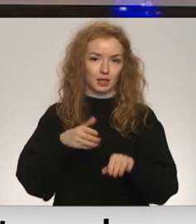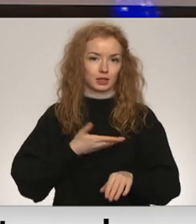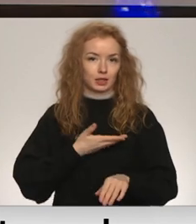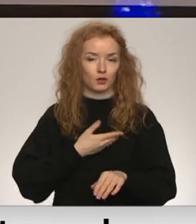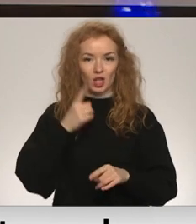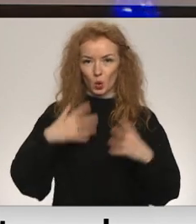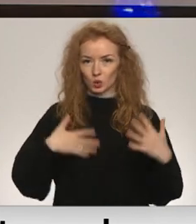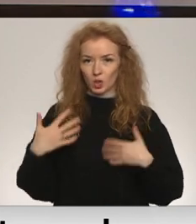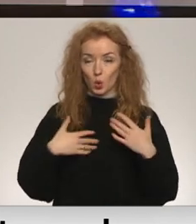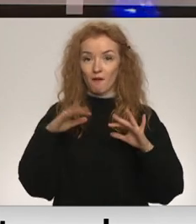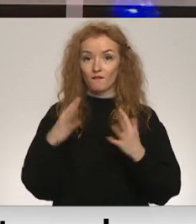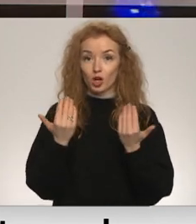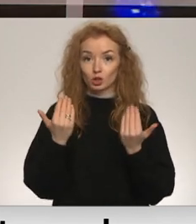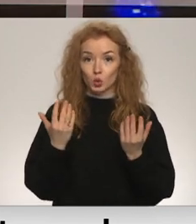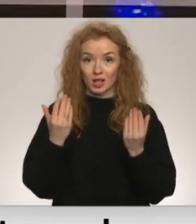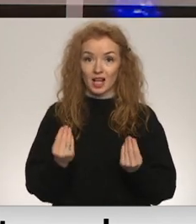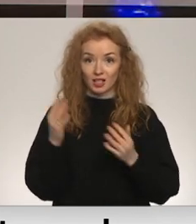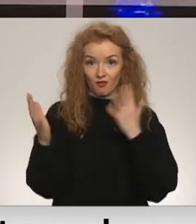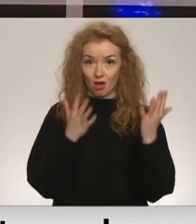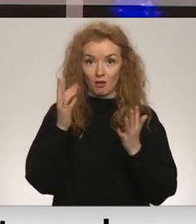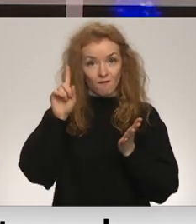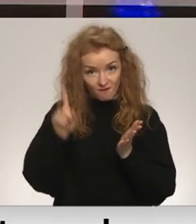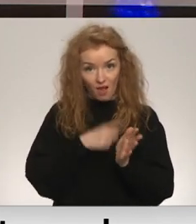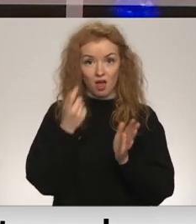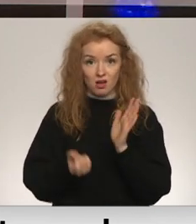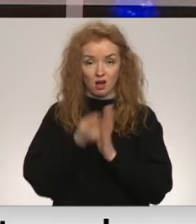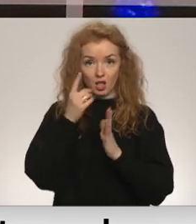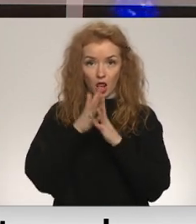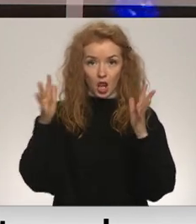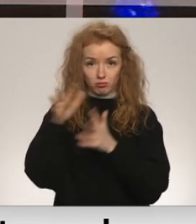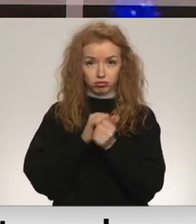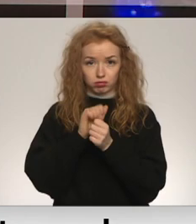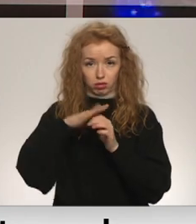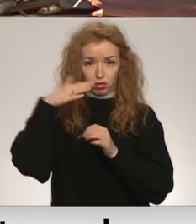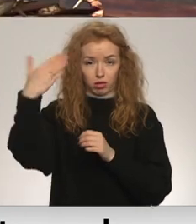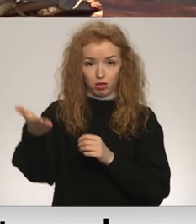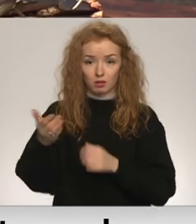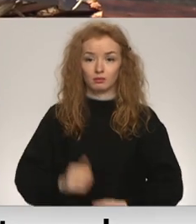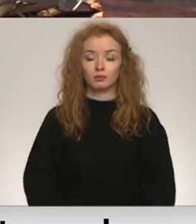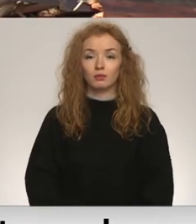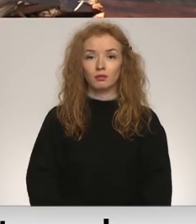Bažas vienīgi par to, vai šīs dienas vētra ēkai nenodarīs vēl lielākus postījumus.